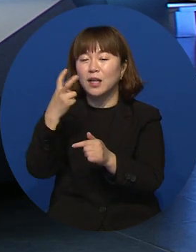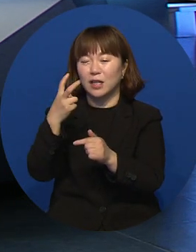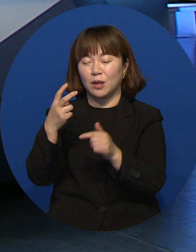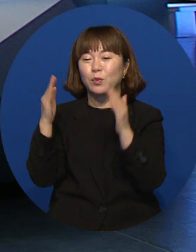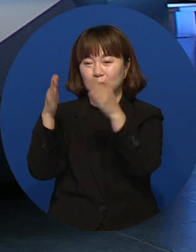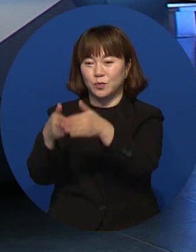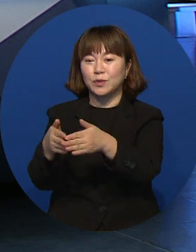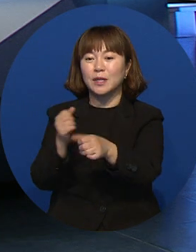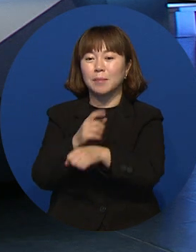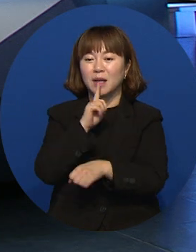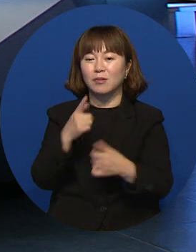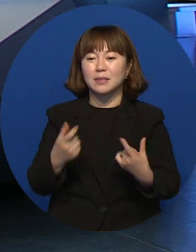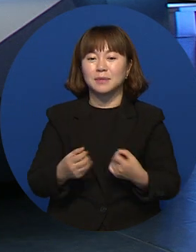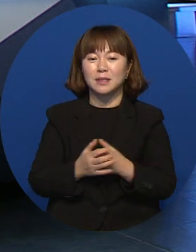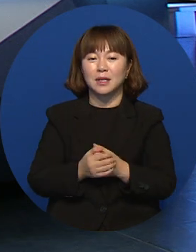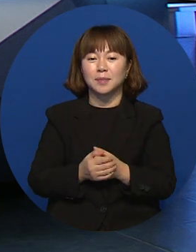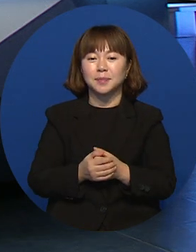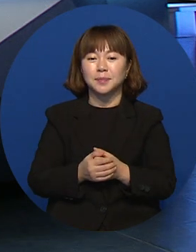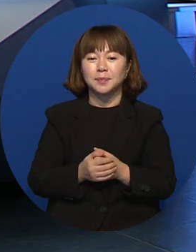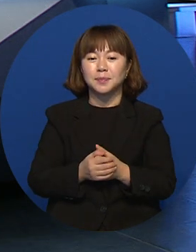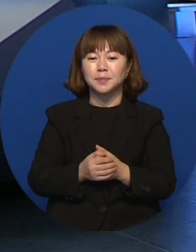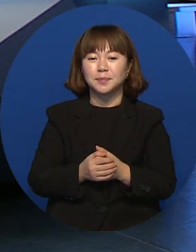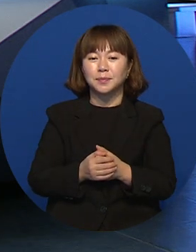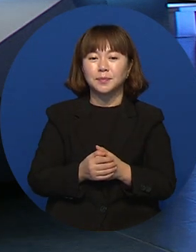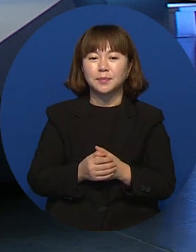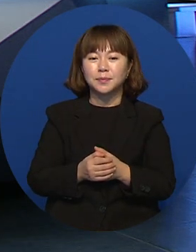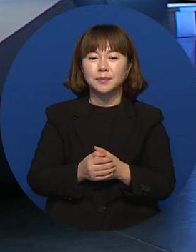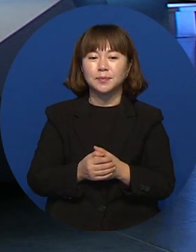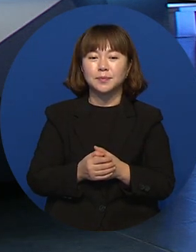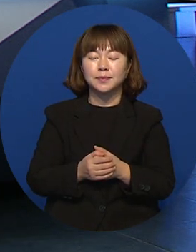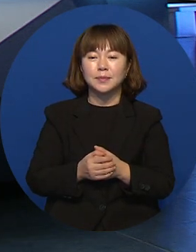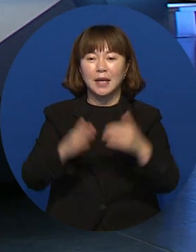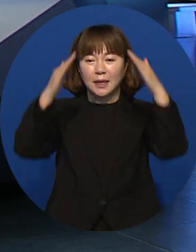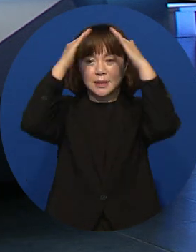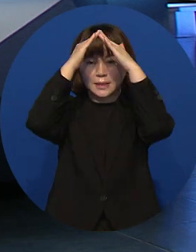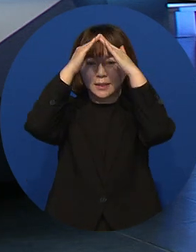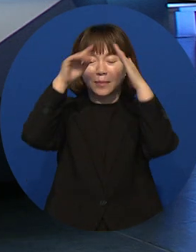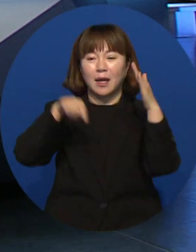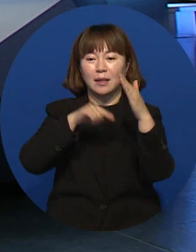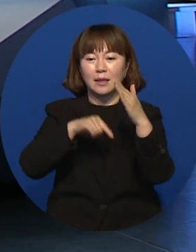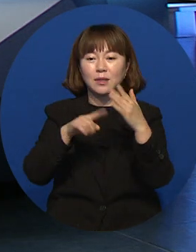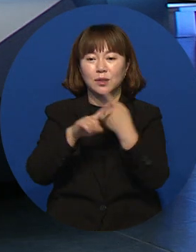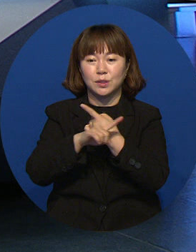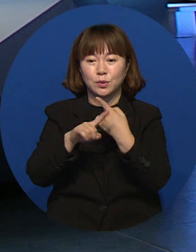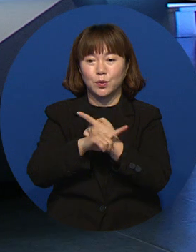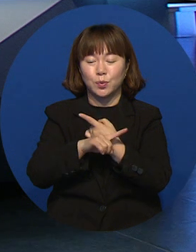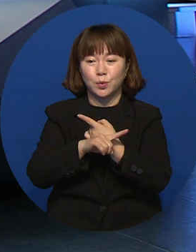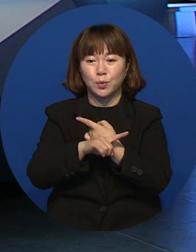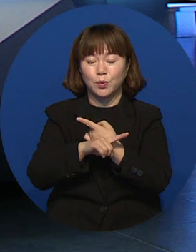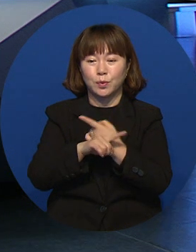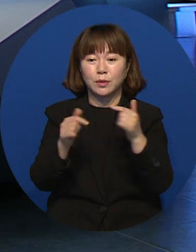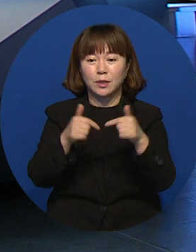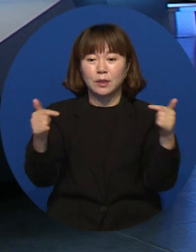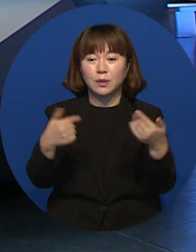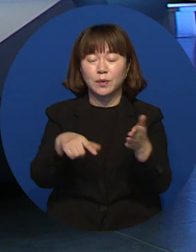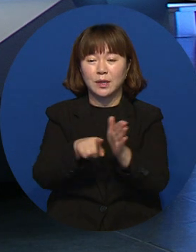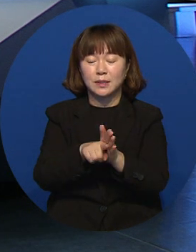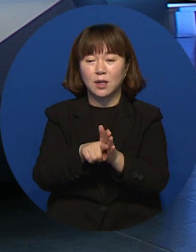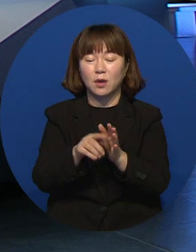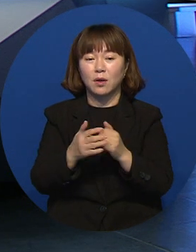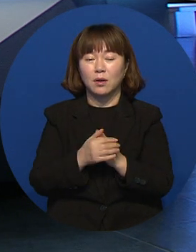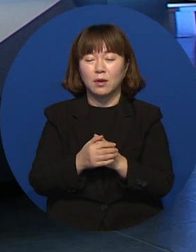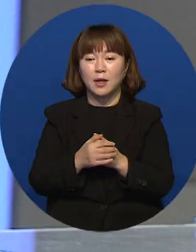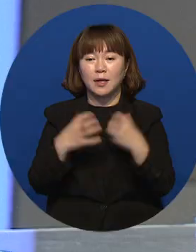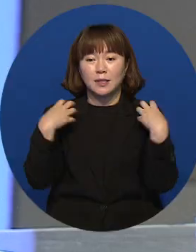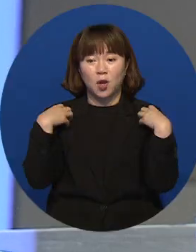현재 상황은 어떤지 제갈기는 이제 그 채 퇴치 료 확대를 위해서 g 밤 자치단체에서 재택